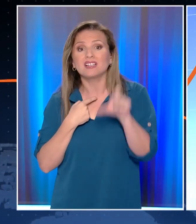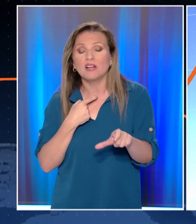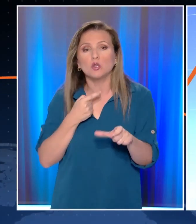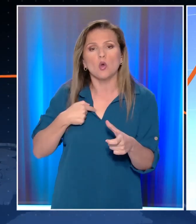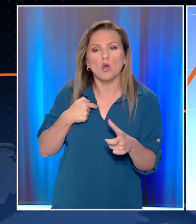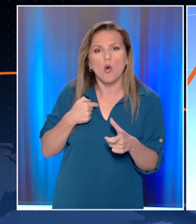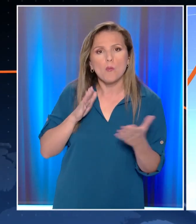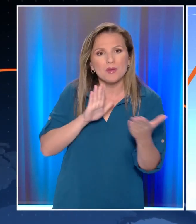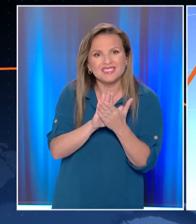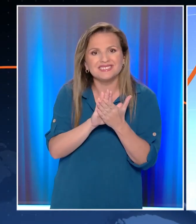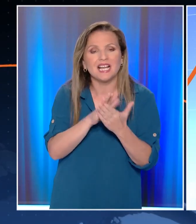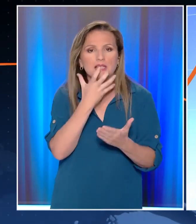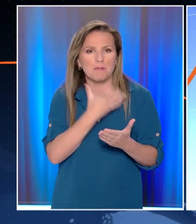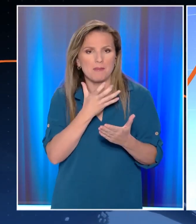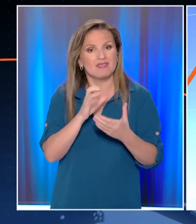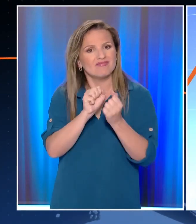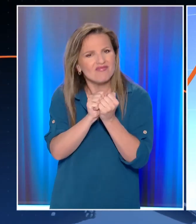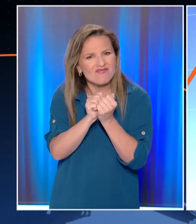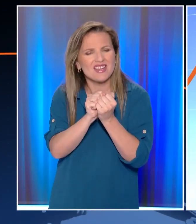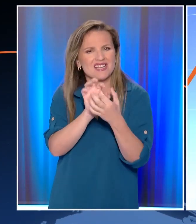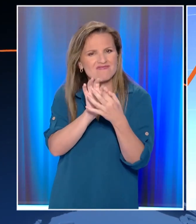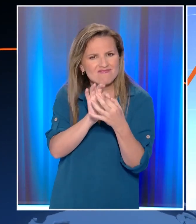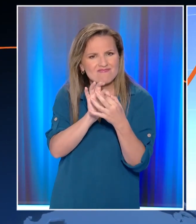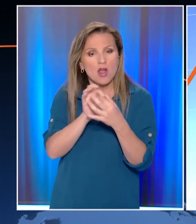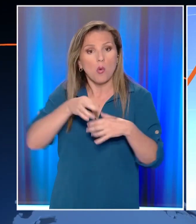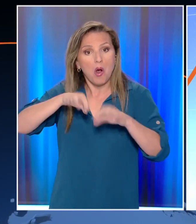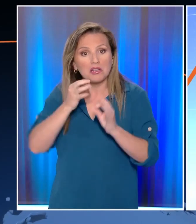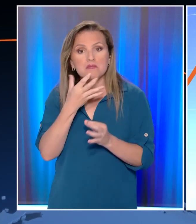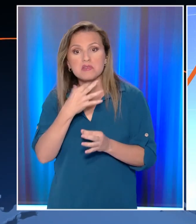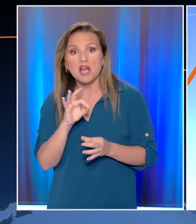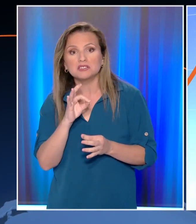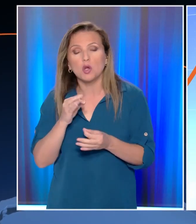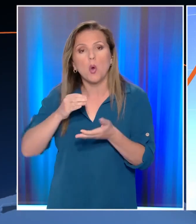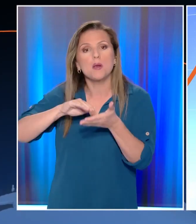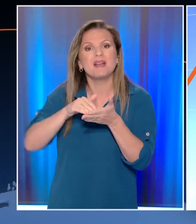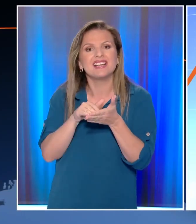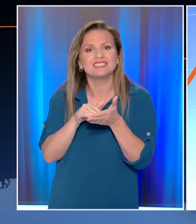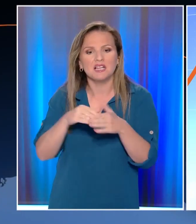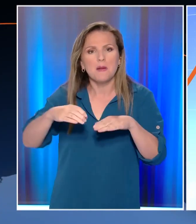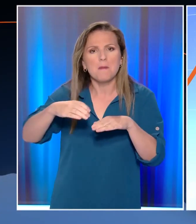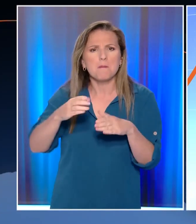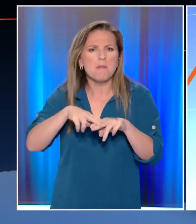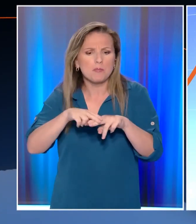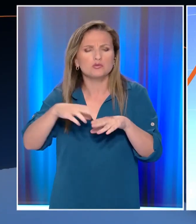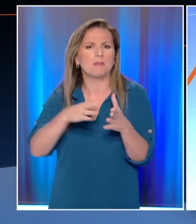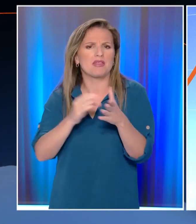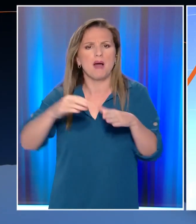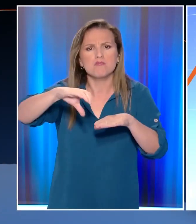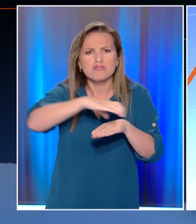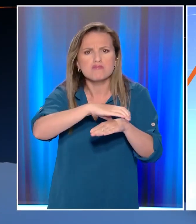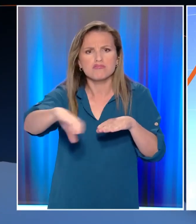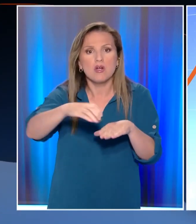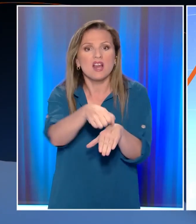όσο τον πλησίαζα και δενόμουν μαζί του, είχα αρχίσει στην ουσία να τον υπηρετώ, δηλαδή του έβαζα και του έβγαζα τα παπούτσια και του έβαζα τις